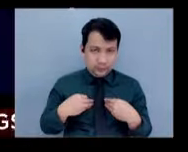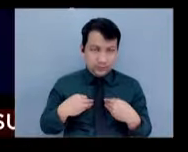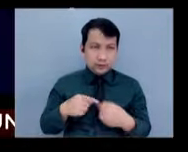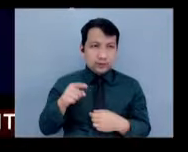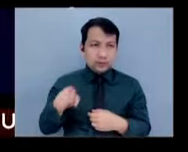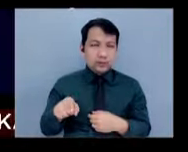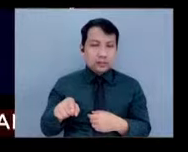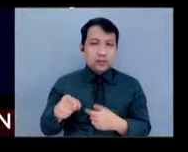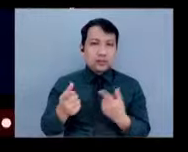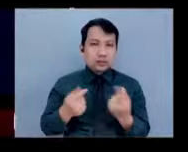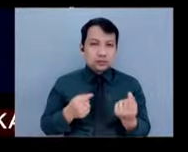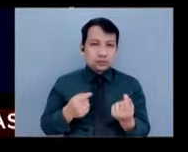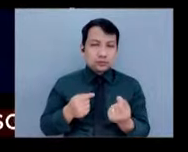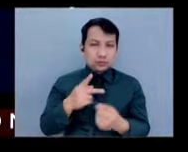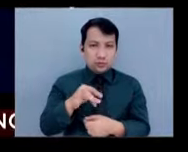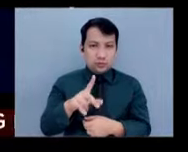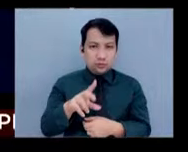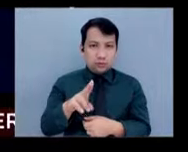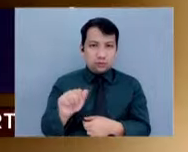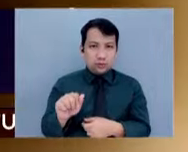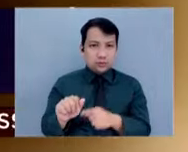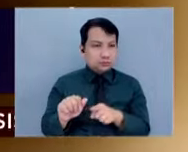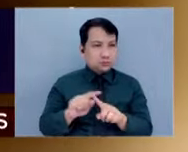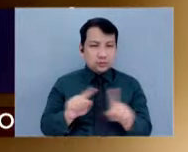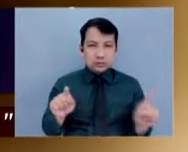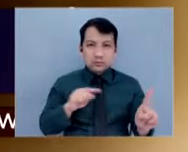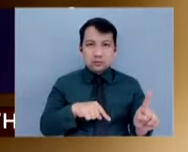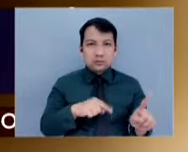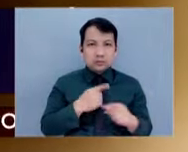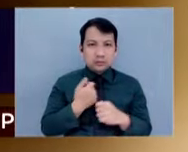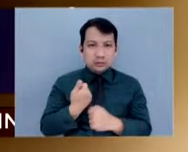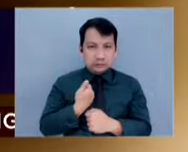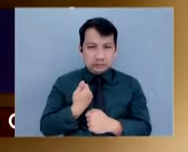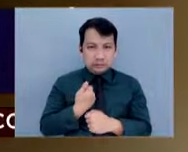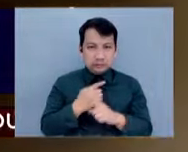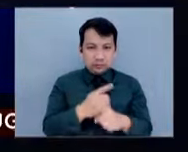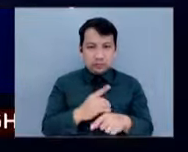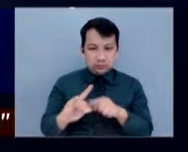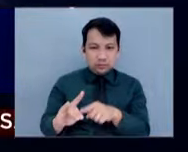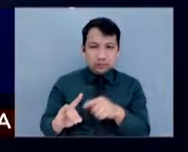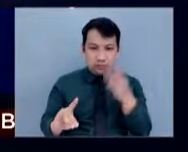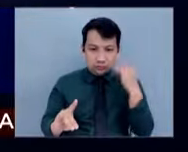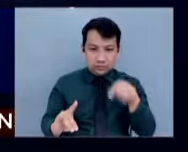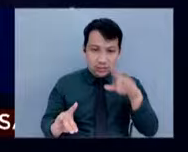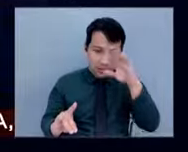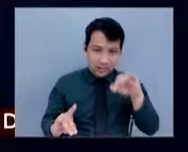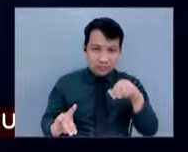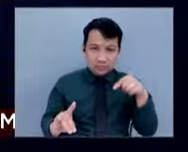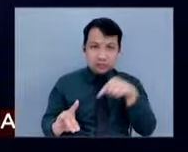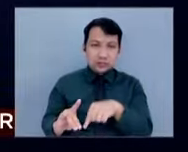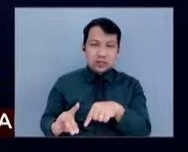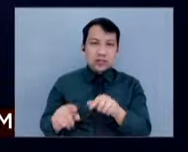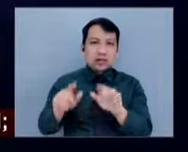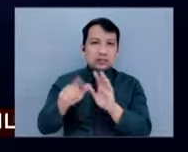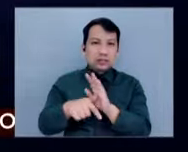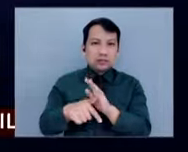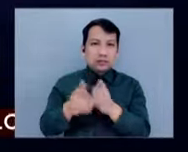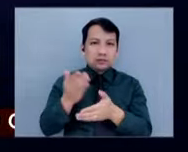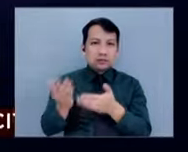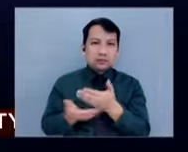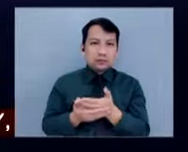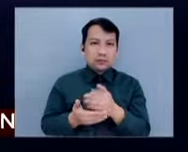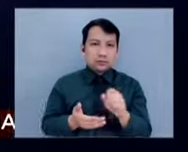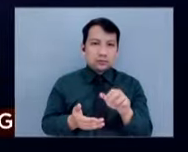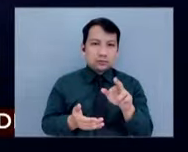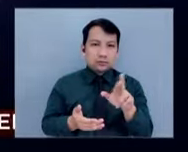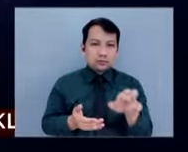kay Kiluwa. Hindi rin daw masasabing self-defense ang ginawa ni Solares. Kaya kanina, sinampahan na si Solares ng